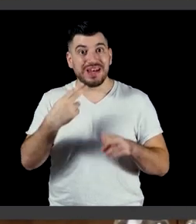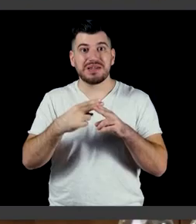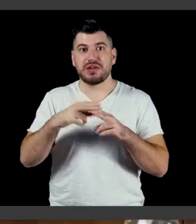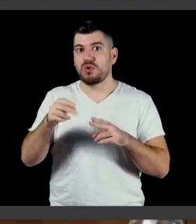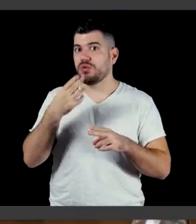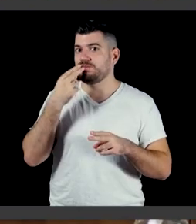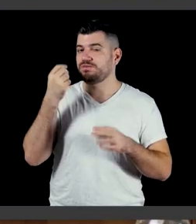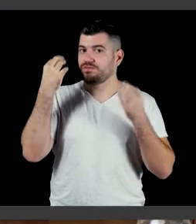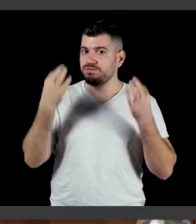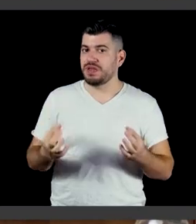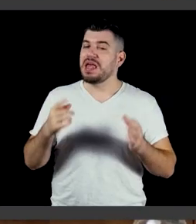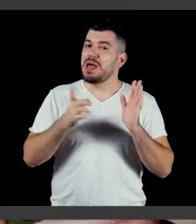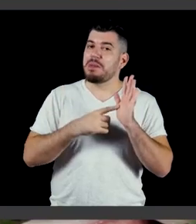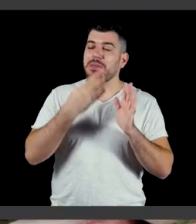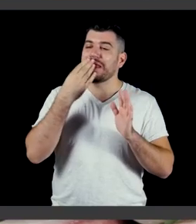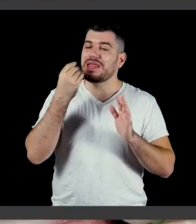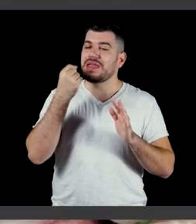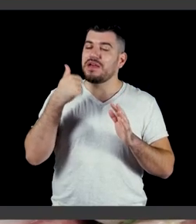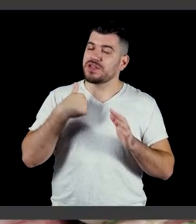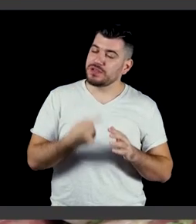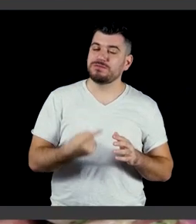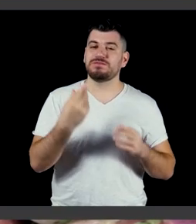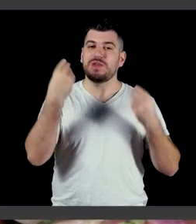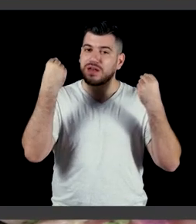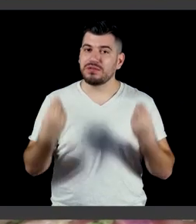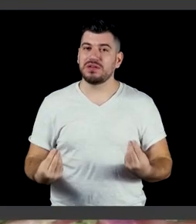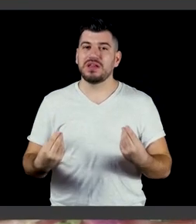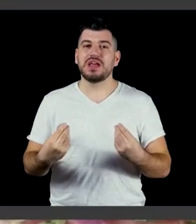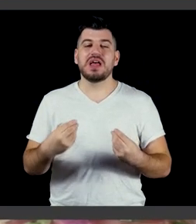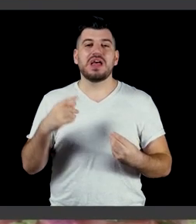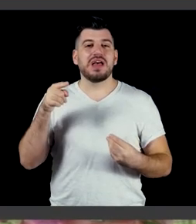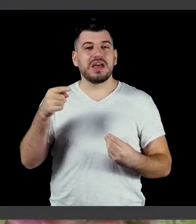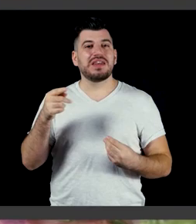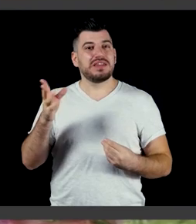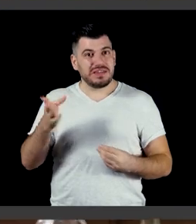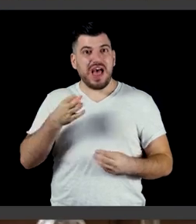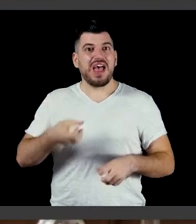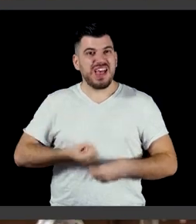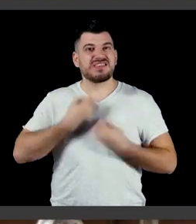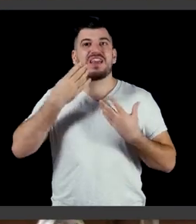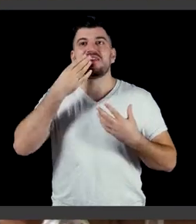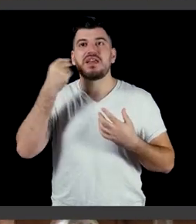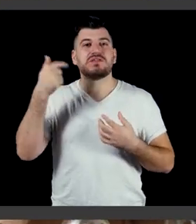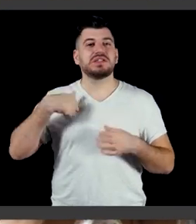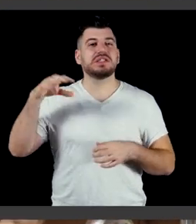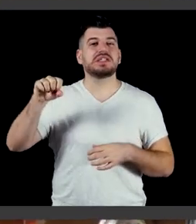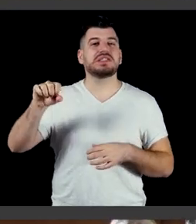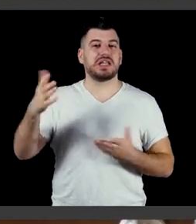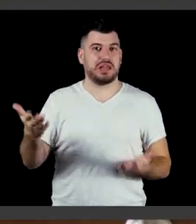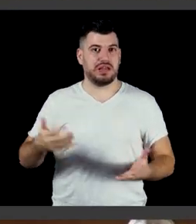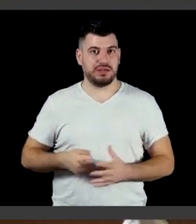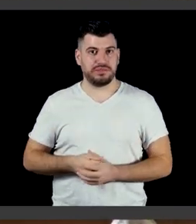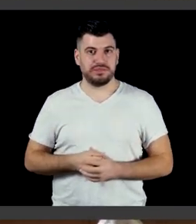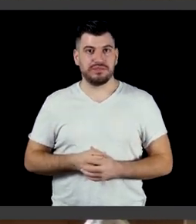βγαίνει μια πολύ ευχάριστη γεύση από ένα ωραίο λαδόξιδο, να σας το πω έτσι. Προαιρετικά θα έβαζα και μια κουταλιά